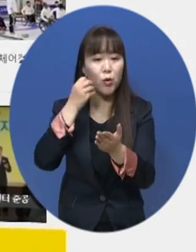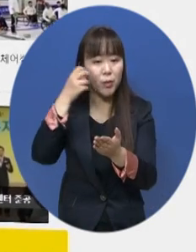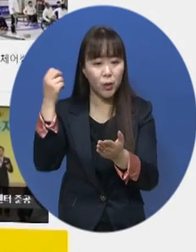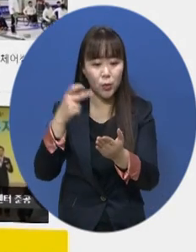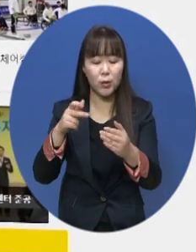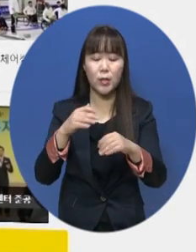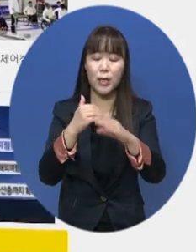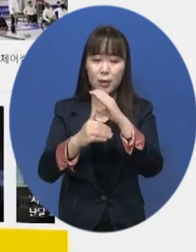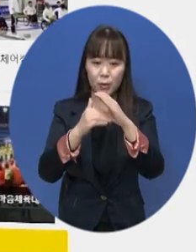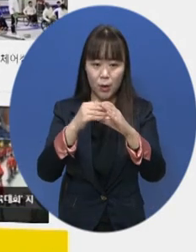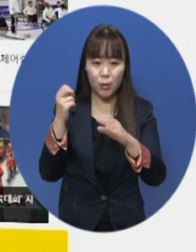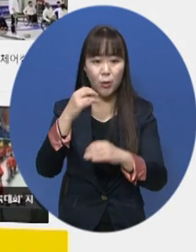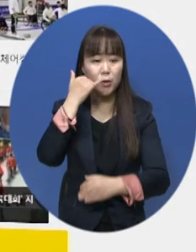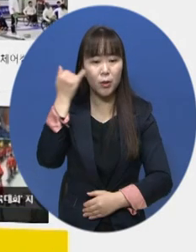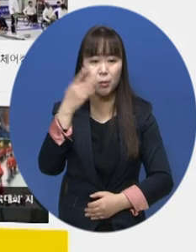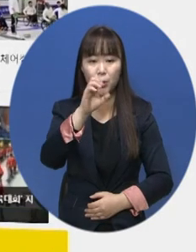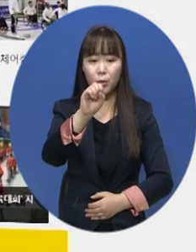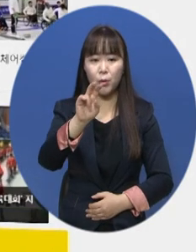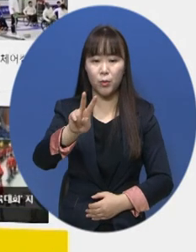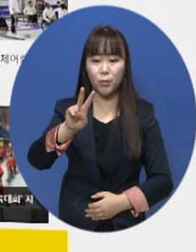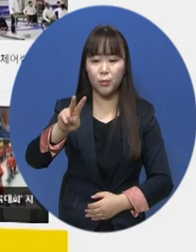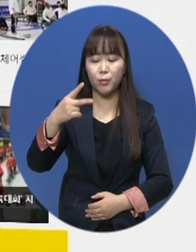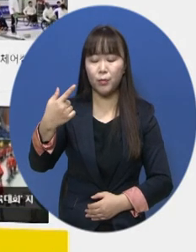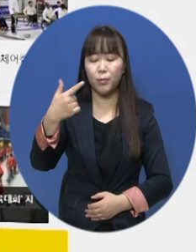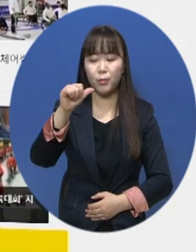홈페이지 또는 전자우편,